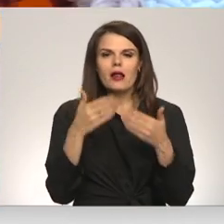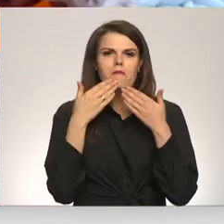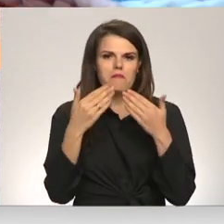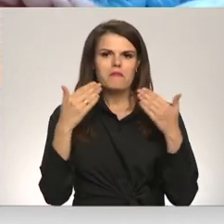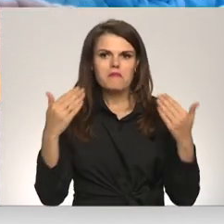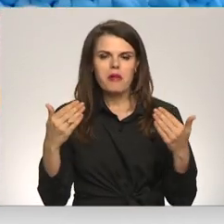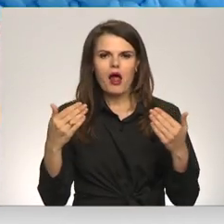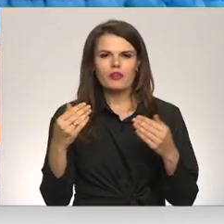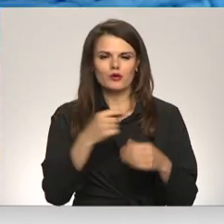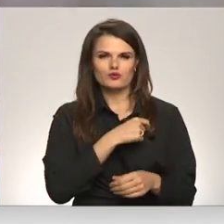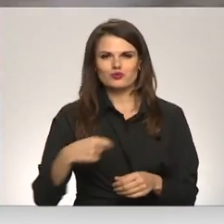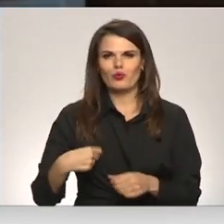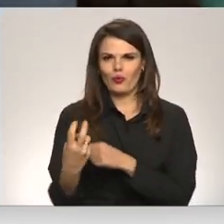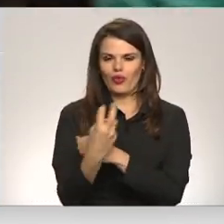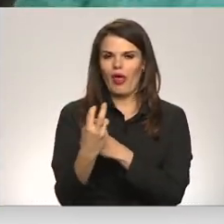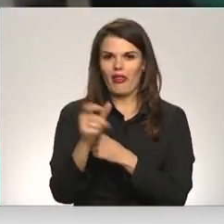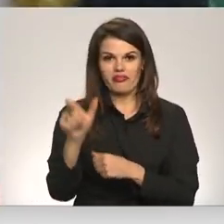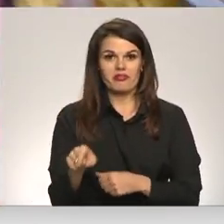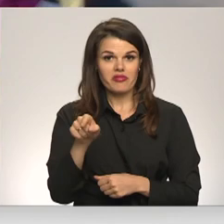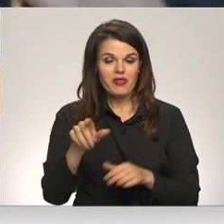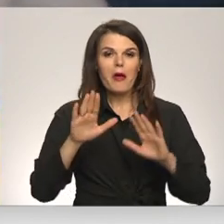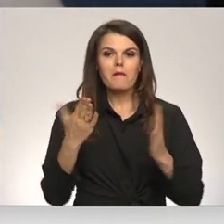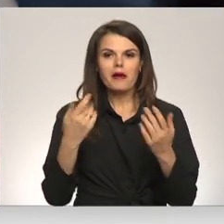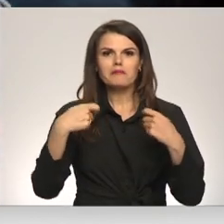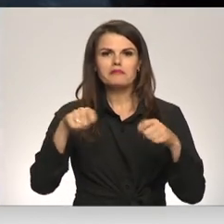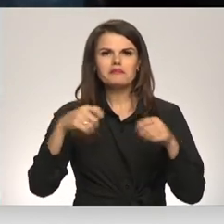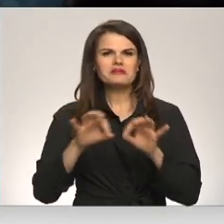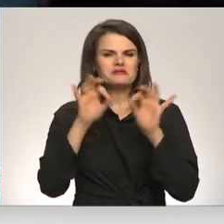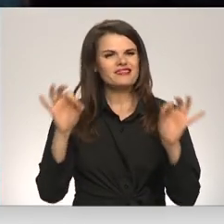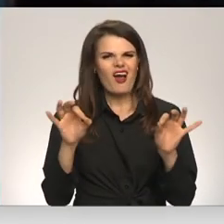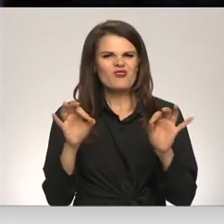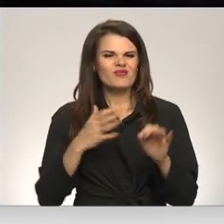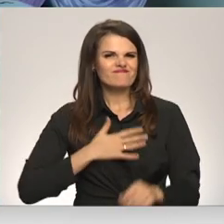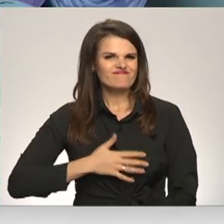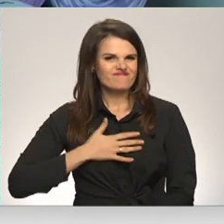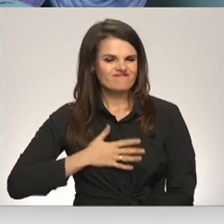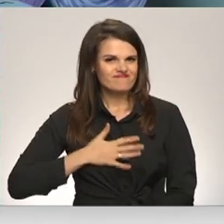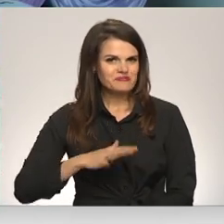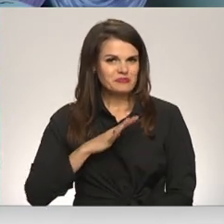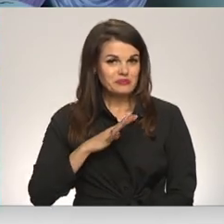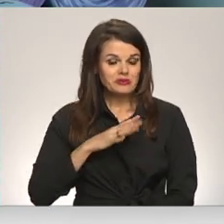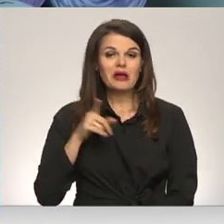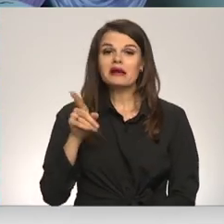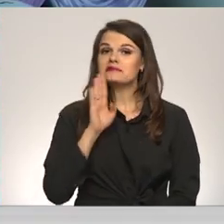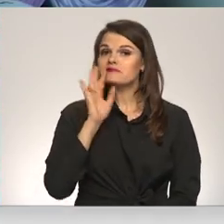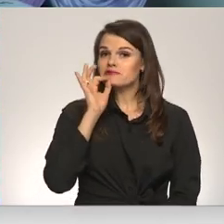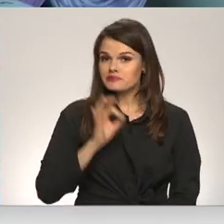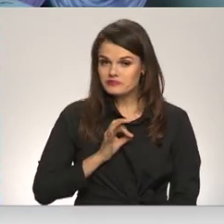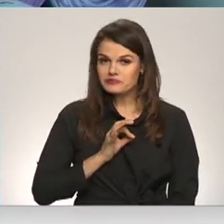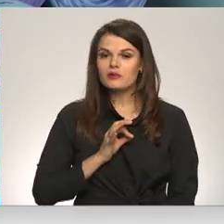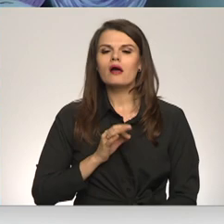kādai kursa apmeklētājai. Taču pārdošanas sākumā nevisai veicās. Viņa saka, Irīna,